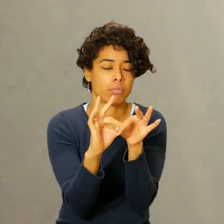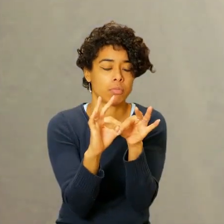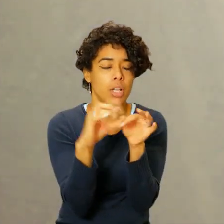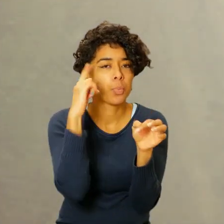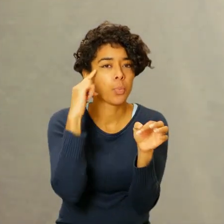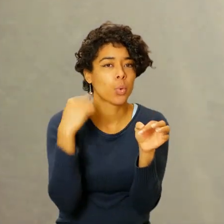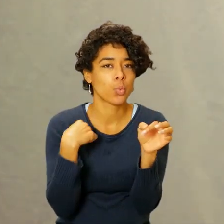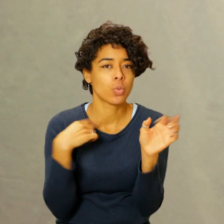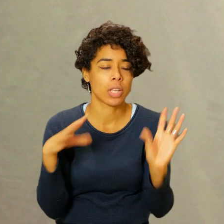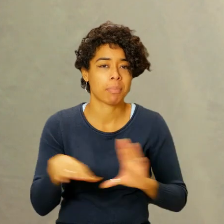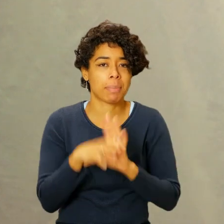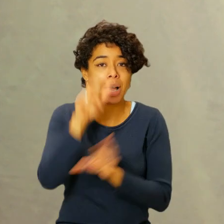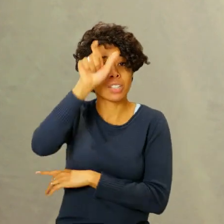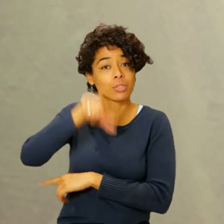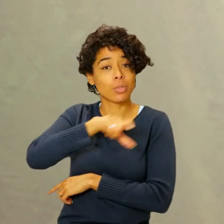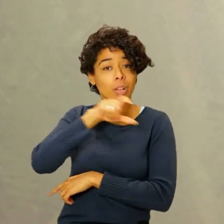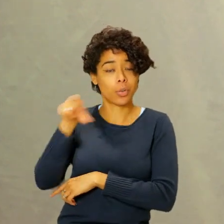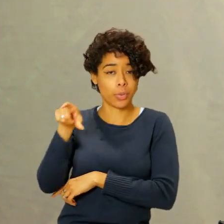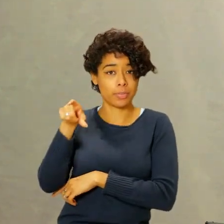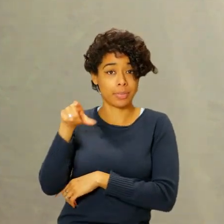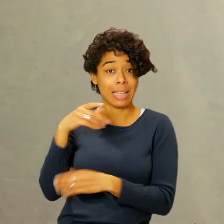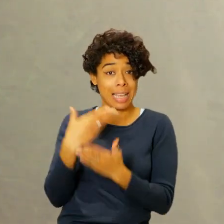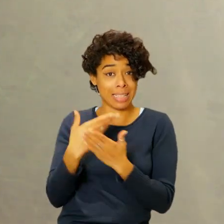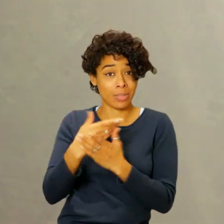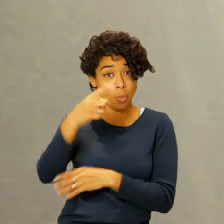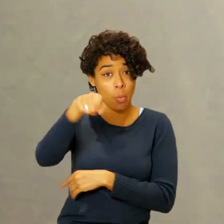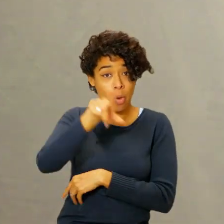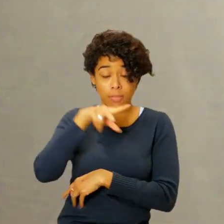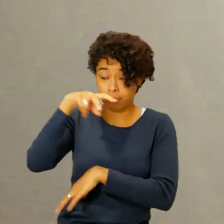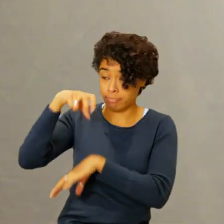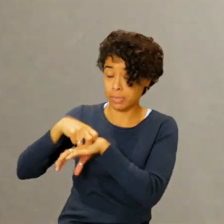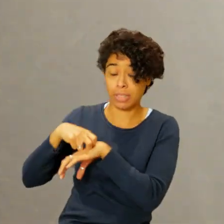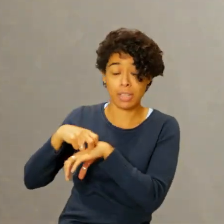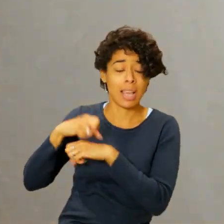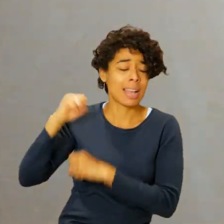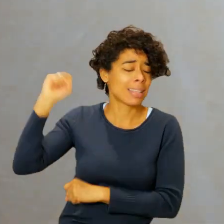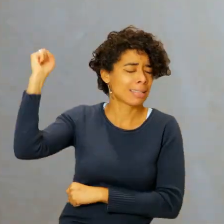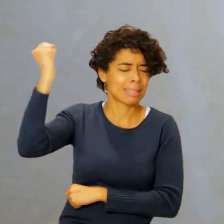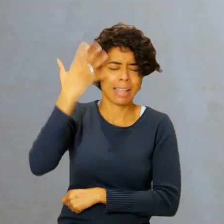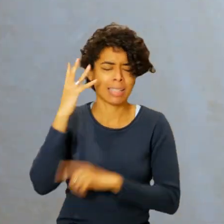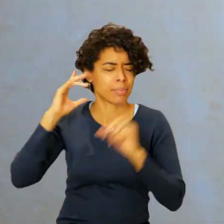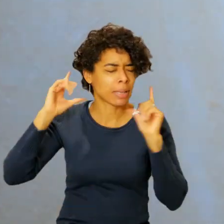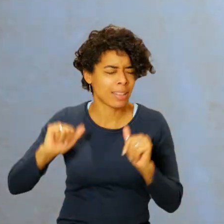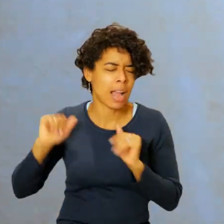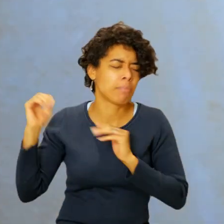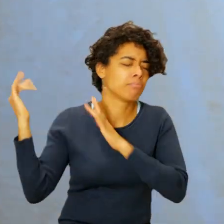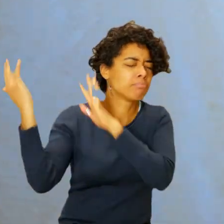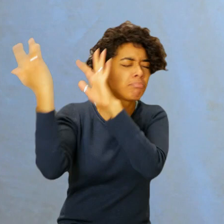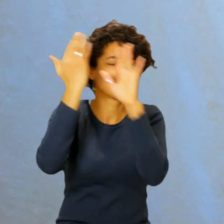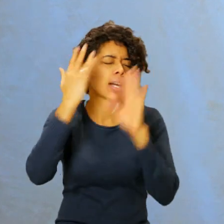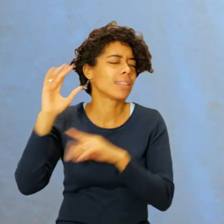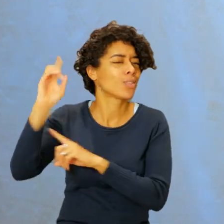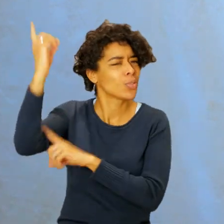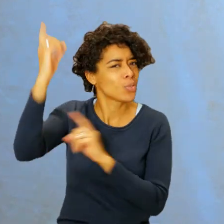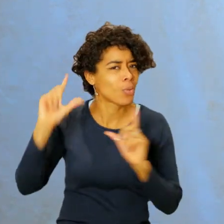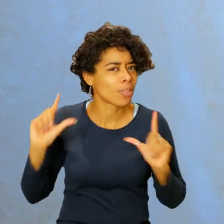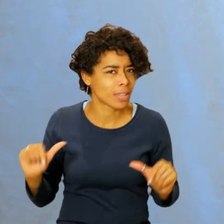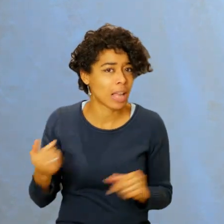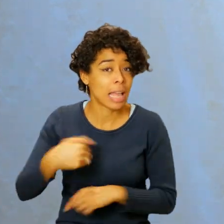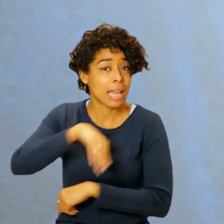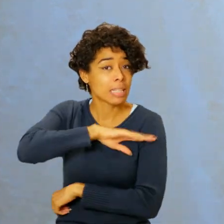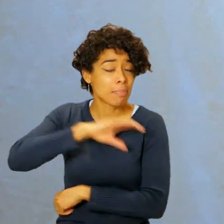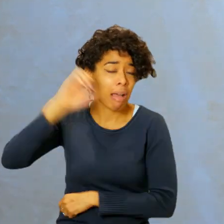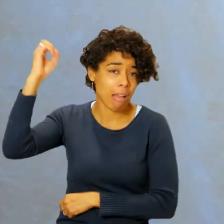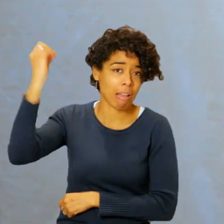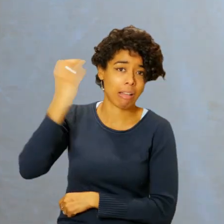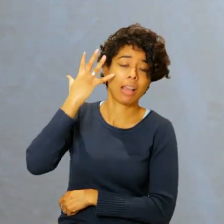croix. C'est là où tu dois être, c'est dans la présence du Saint-Esprit, dans la présence de Dieu, dans la grâce de Dieu. C'est par sa grâce